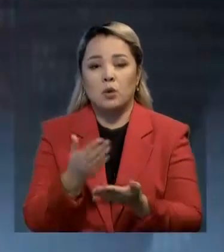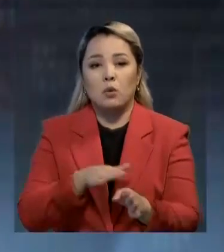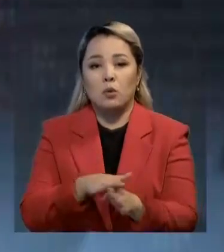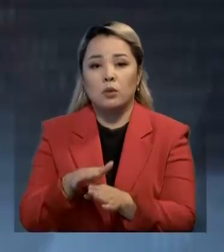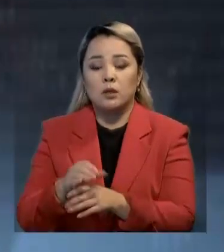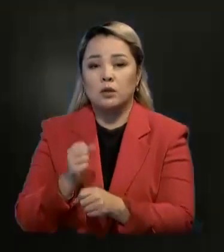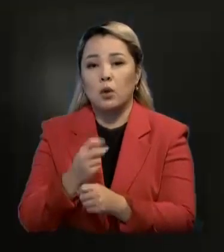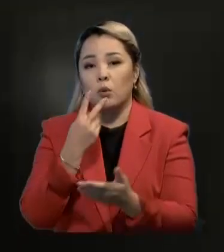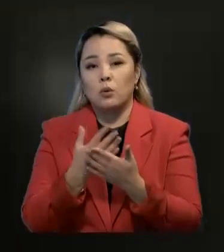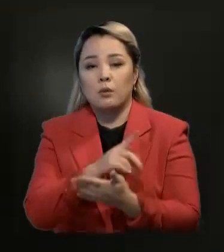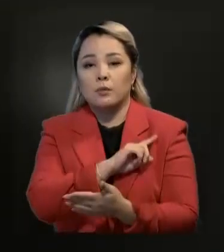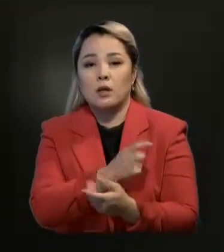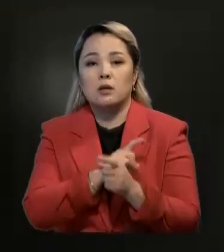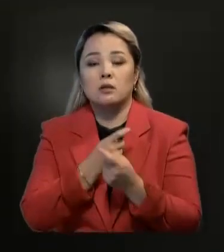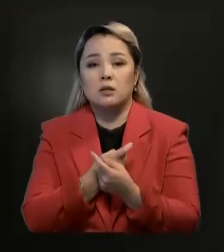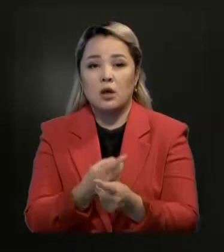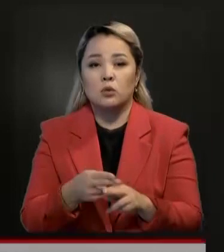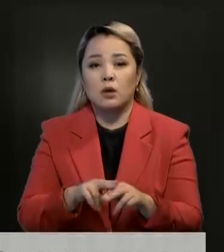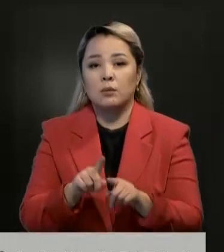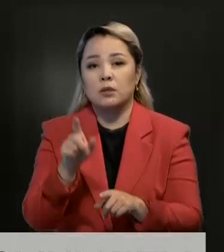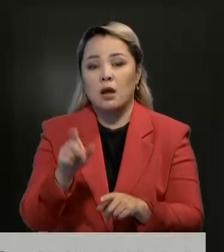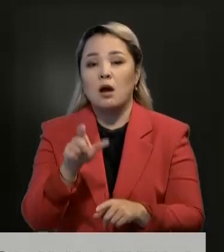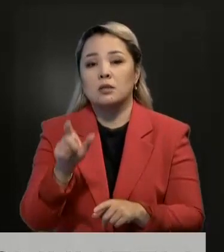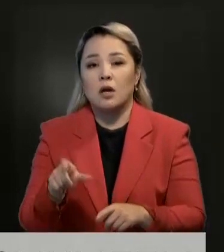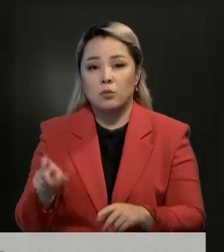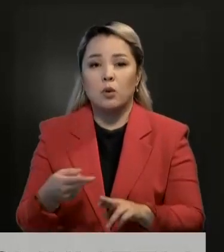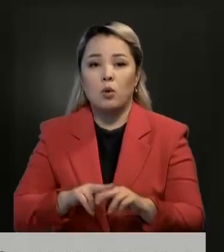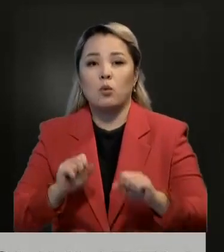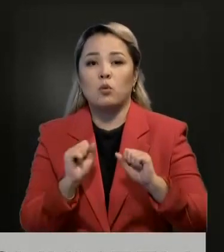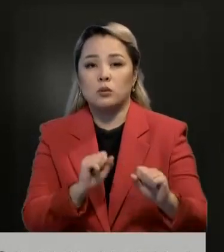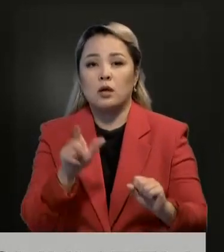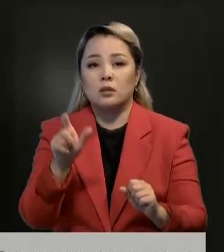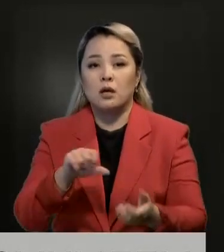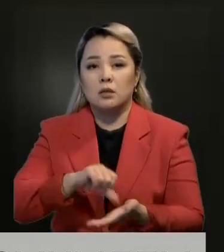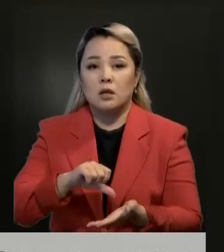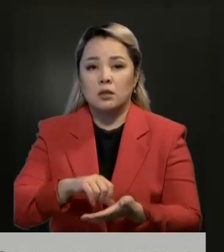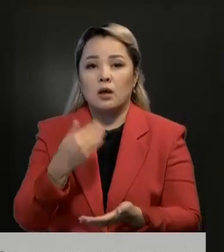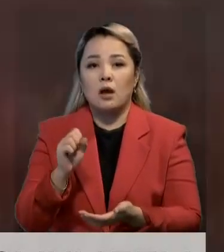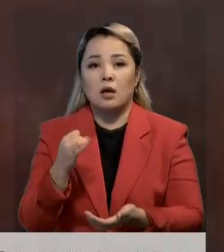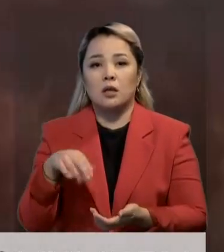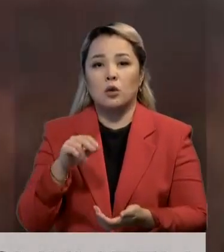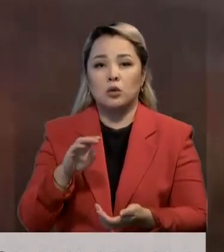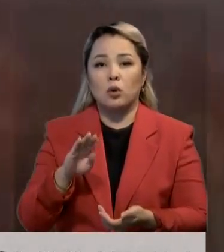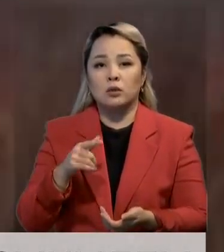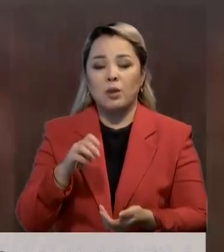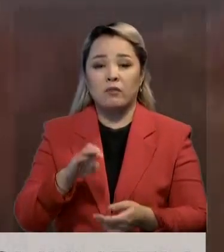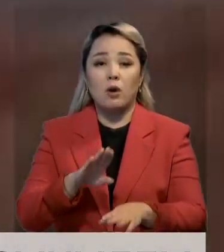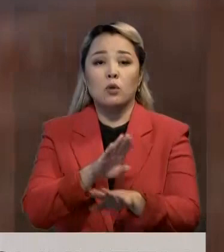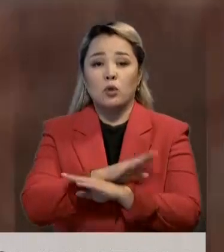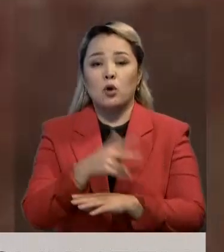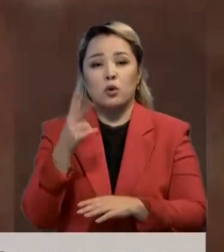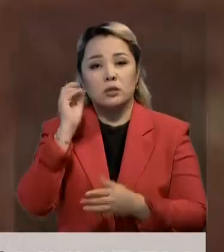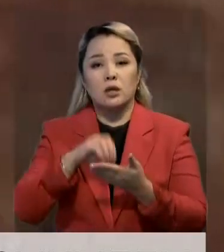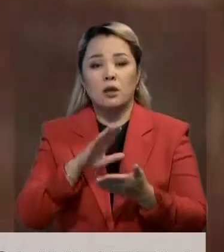орындау кезінде көрсеткен батылдығы мен жанқиярлық ерлігі үшін азаматтық қорғау сержанты Айдос Тоғызбаев қаза тапқаннан кейін